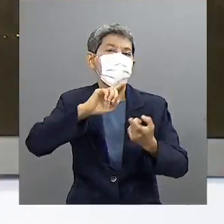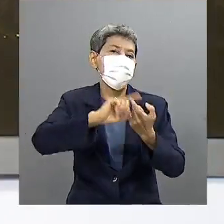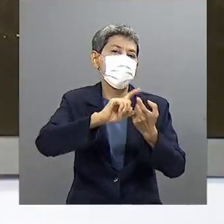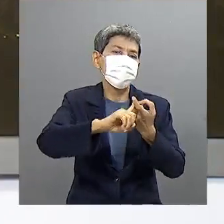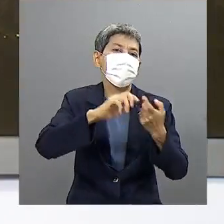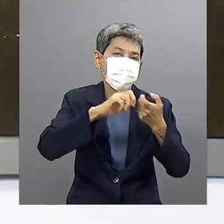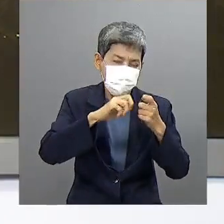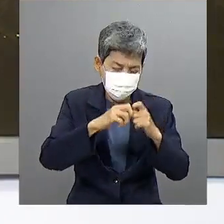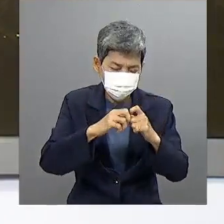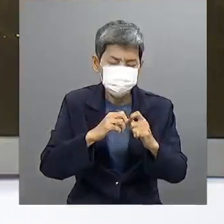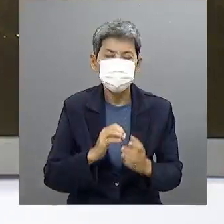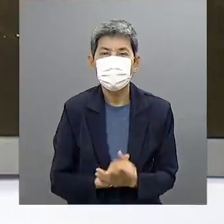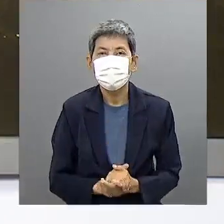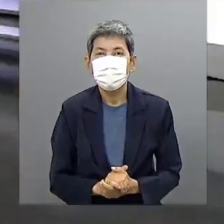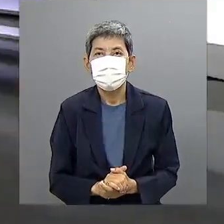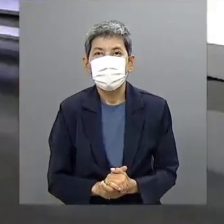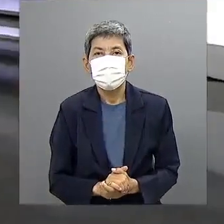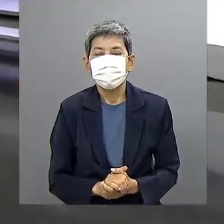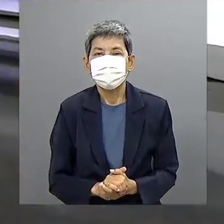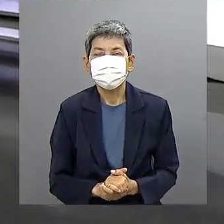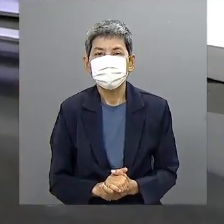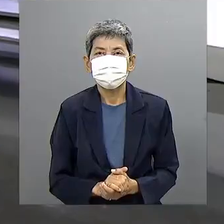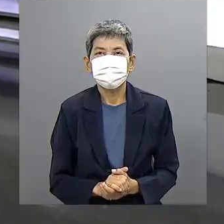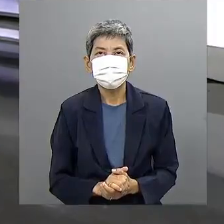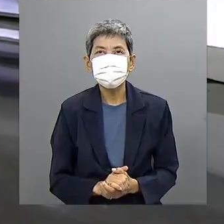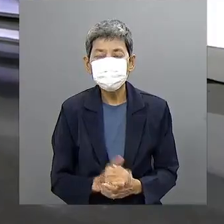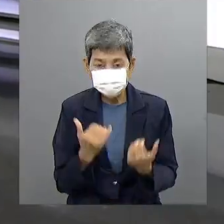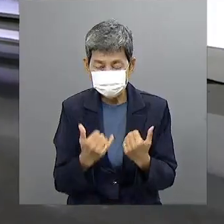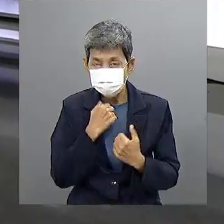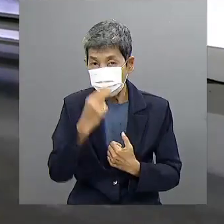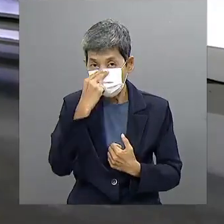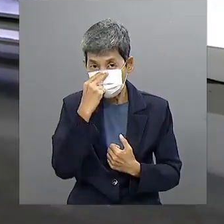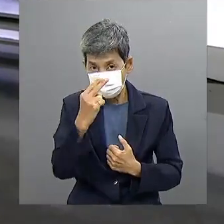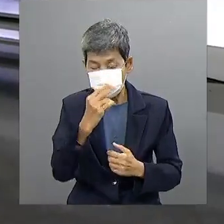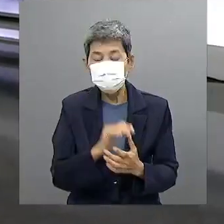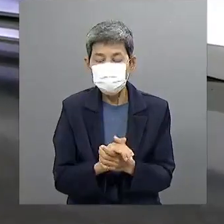ากก็น้อยค่ะคุณเจียวชตาคุณพรวดีคะหลังจากนี้เราต้องจับตามองกันให้ดีว่าก